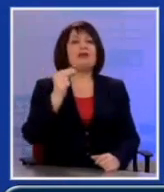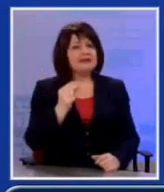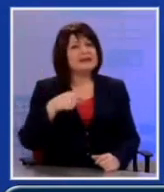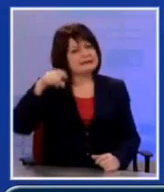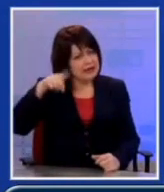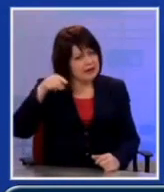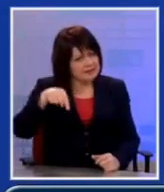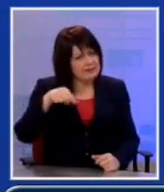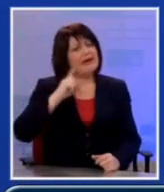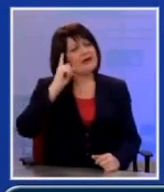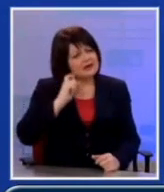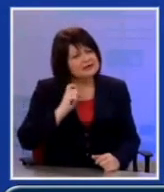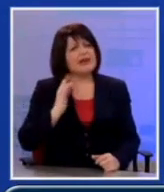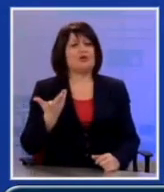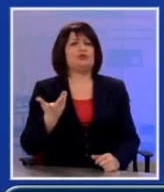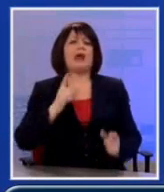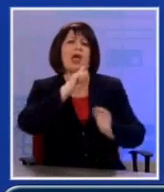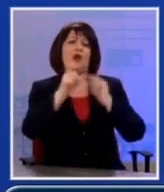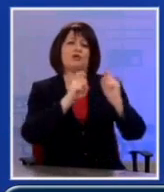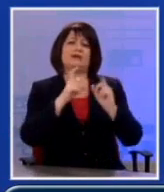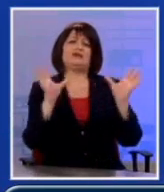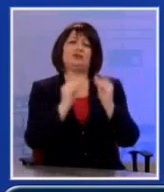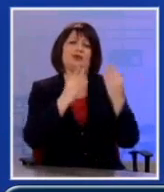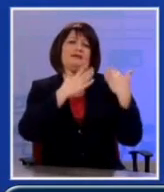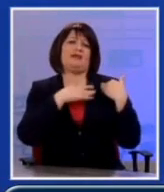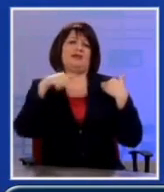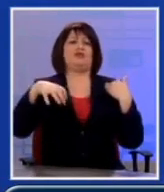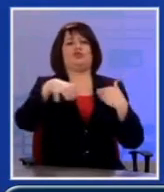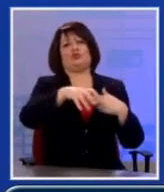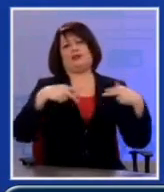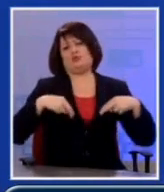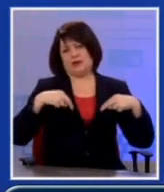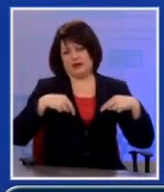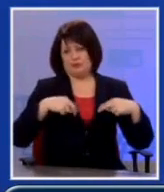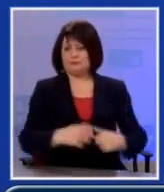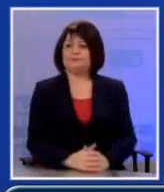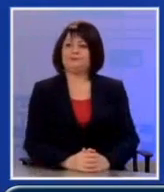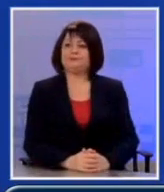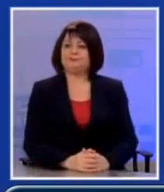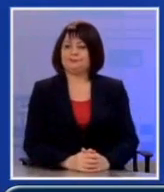την ημέρα προσδιορίζονται οι ερωτήσεις αρμοδιότητας του κάθε Υπουργείου.